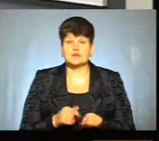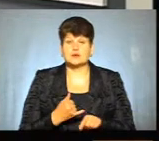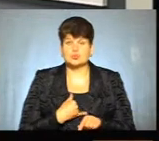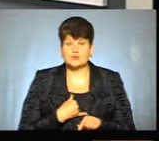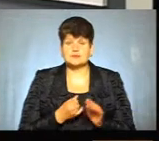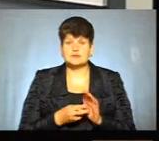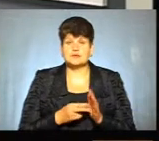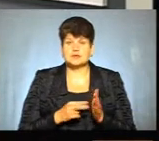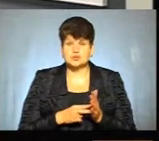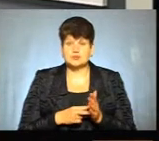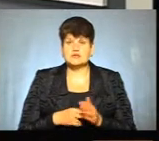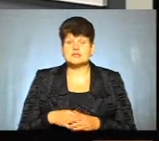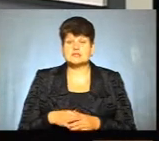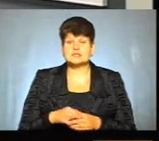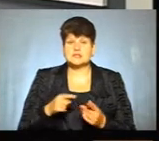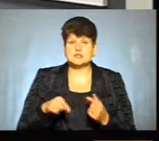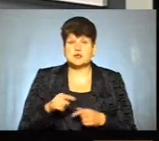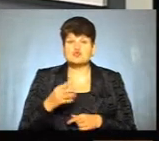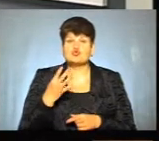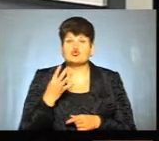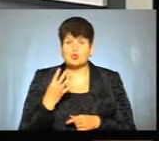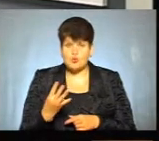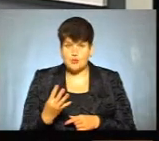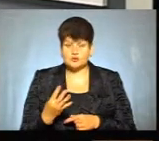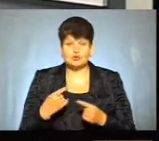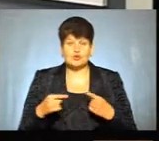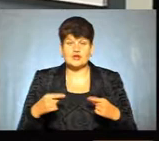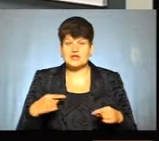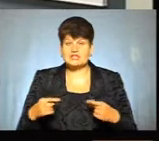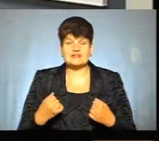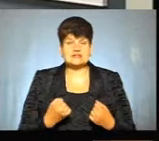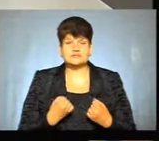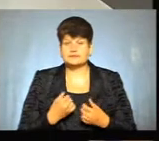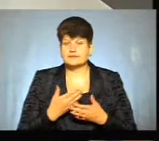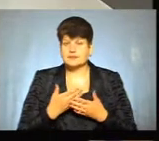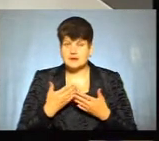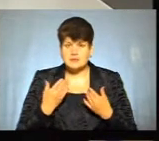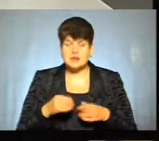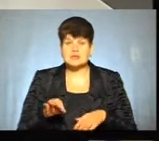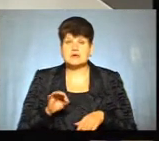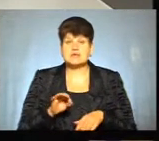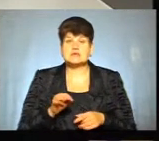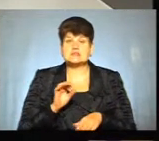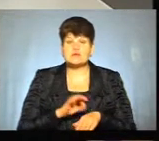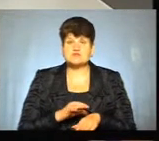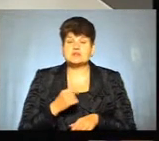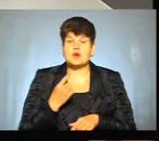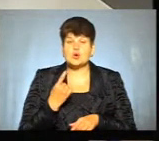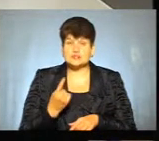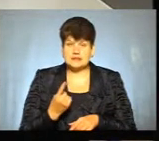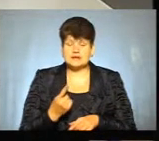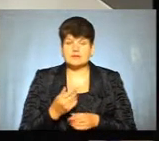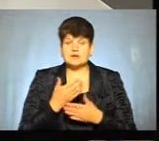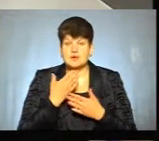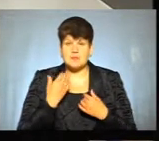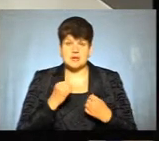планується циркуляція 4 збудників, тому до інших вона не захищена. І відповідно, захворівши на один із них, вона не має